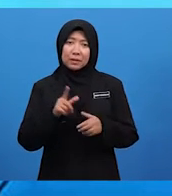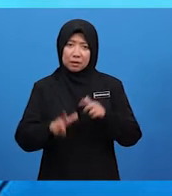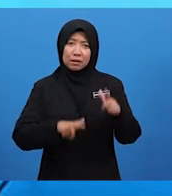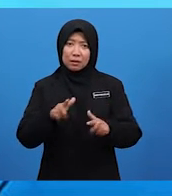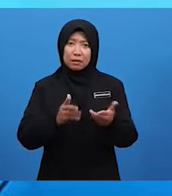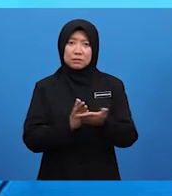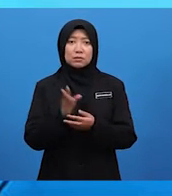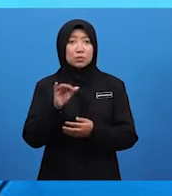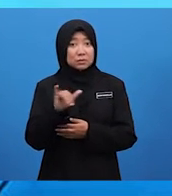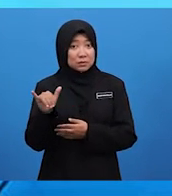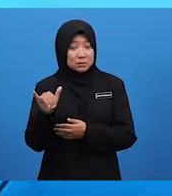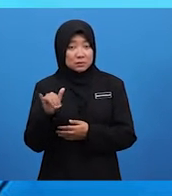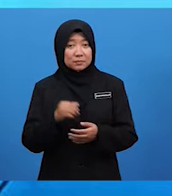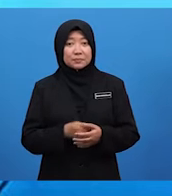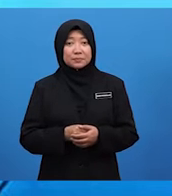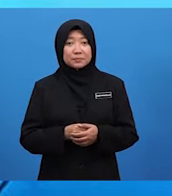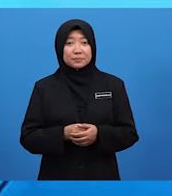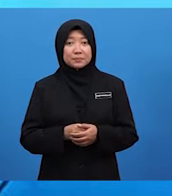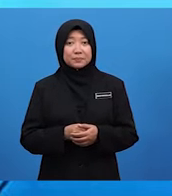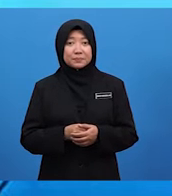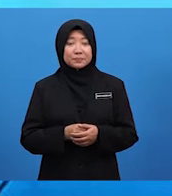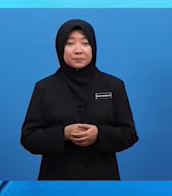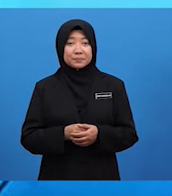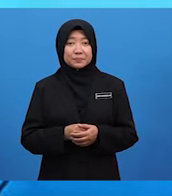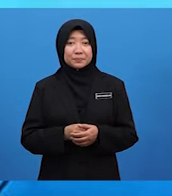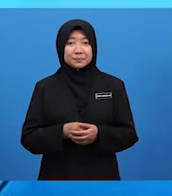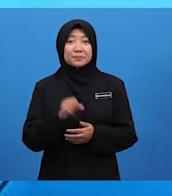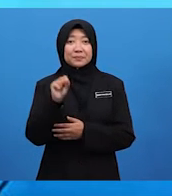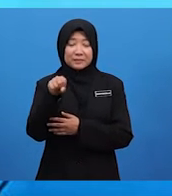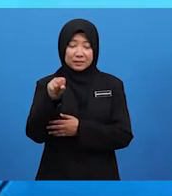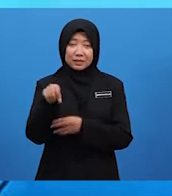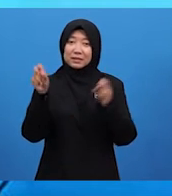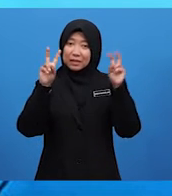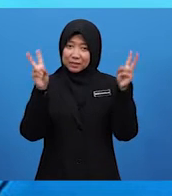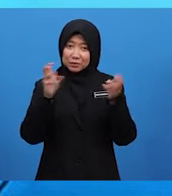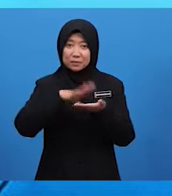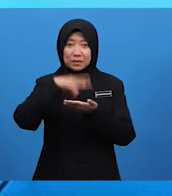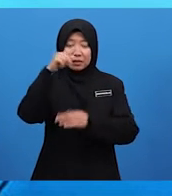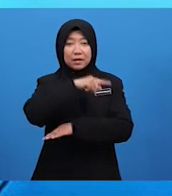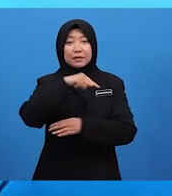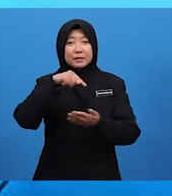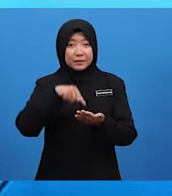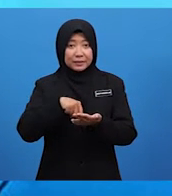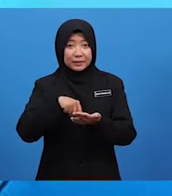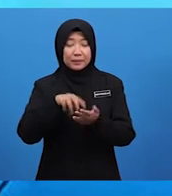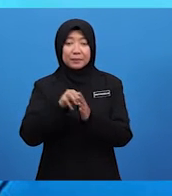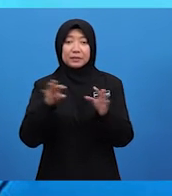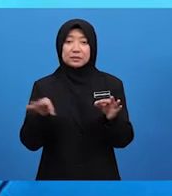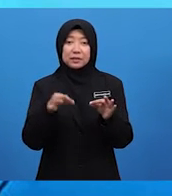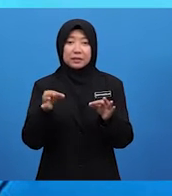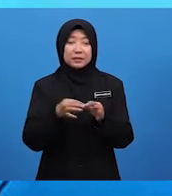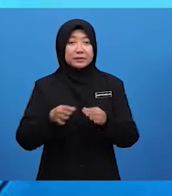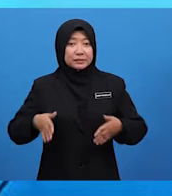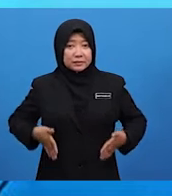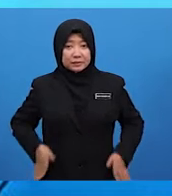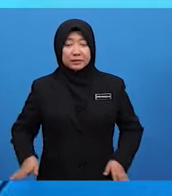seterusnya? Ya, tajuk pembelajaran kita pada hari ini iaitu menjahit skirt